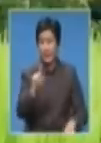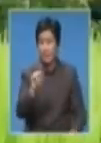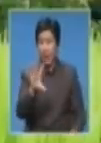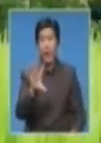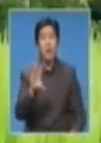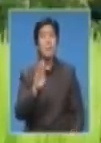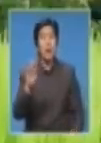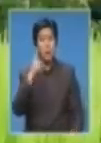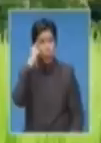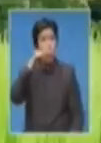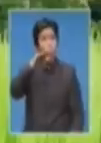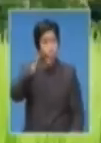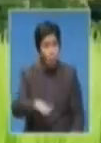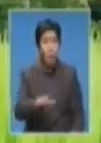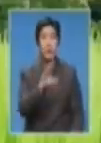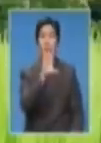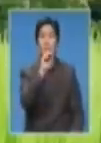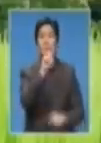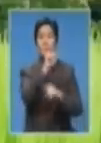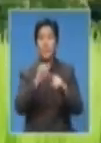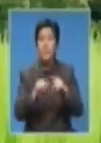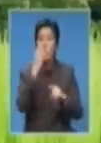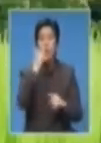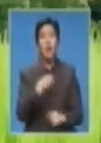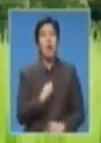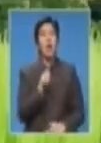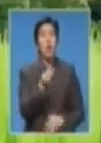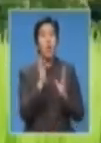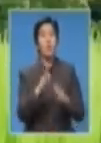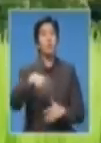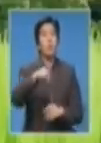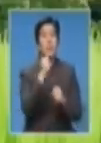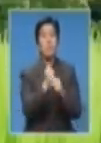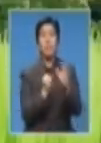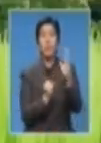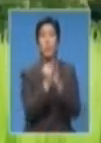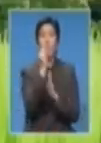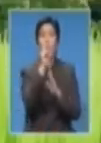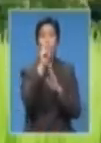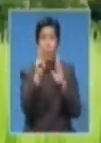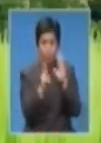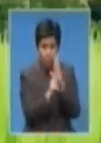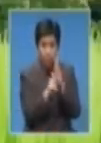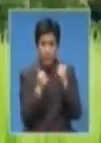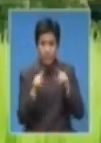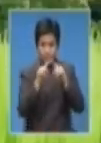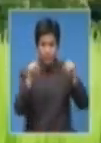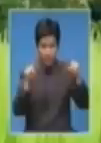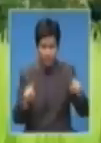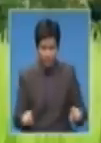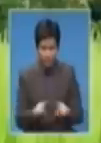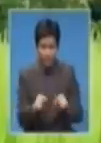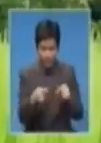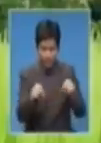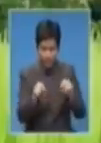ทั้ง 50% นะครับก็วัตถุประสงค์มุ่งหวังก็คือให้ทุกคนได้ทำให้ถูกกฎหมายนะครับมีสัญญาให้เรียบร้อยอย่าไปบุก